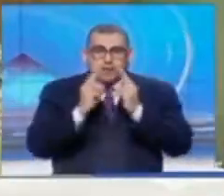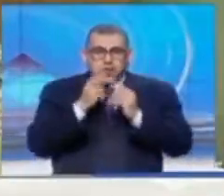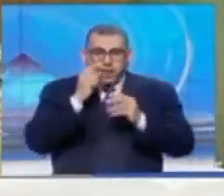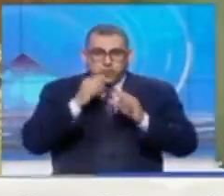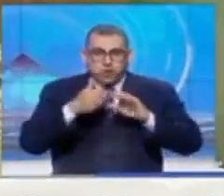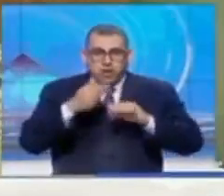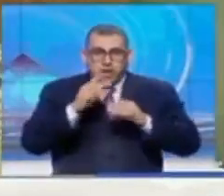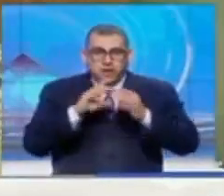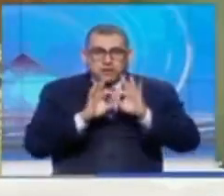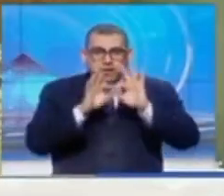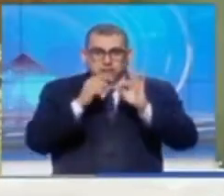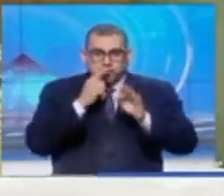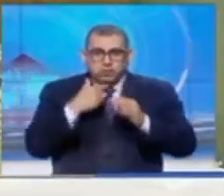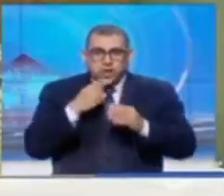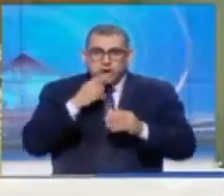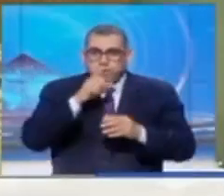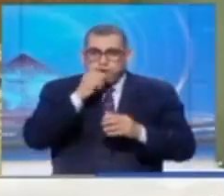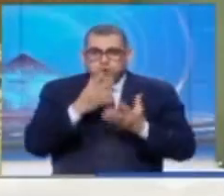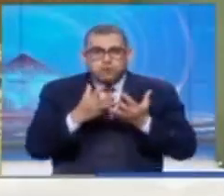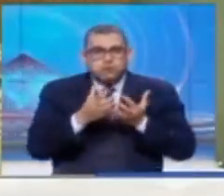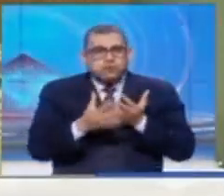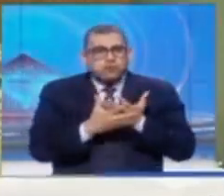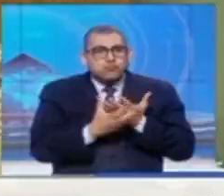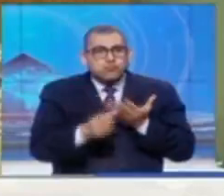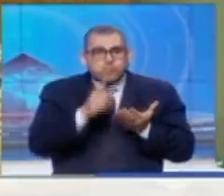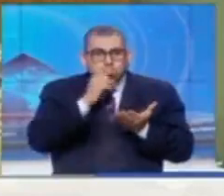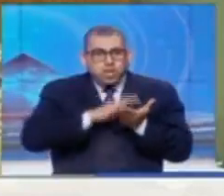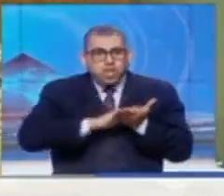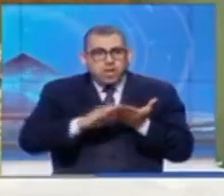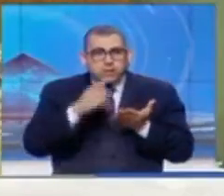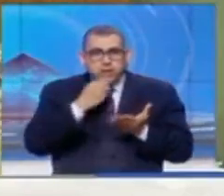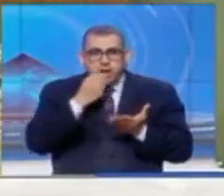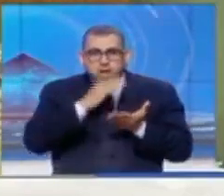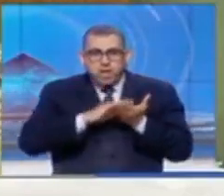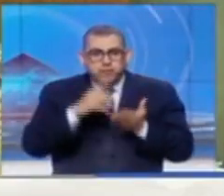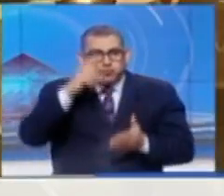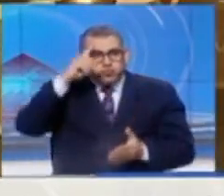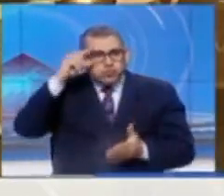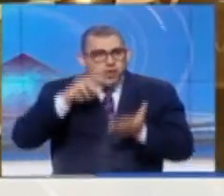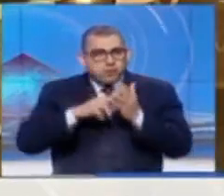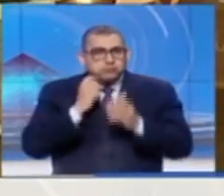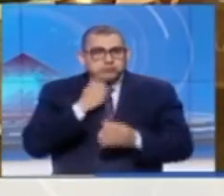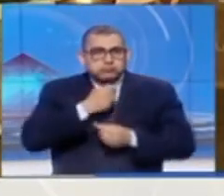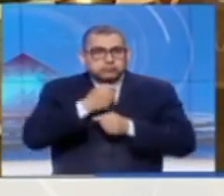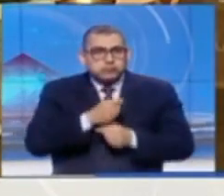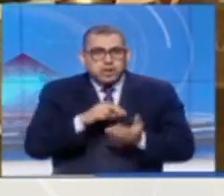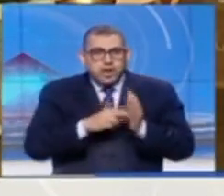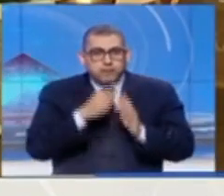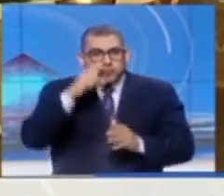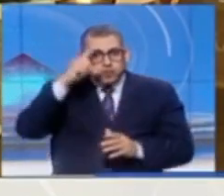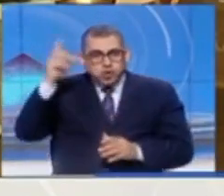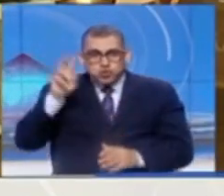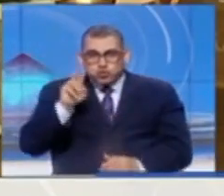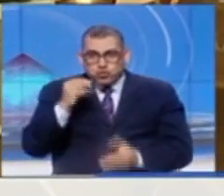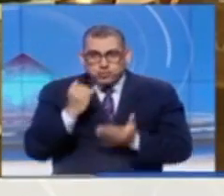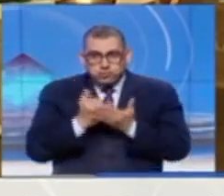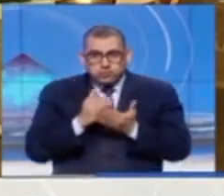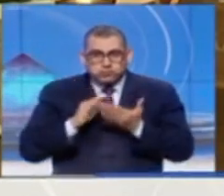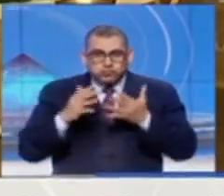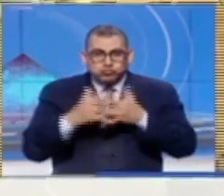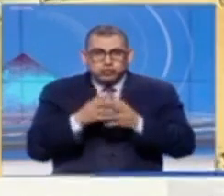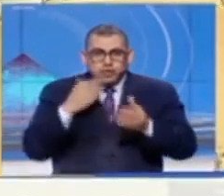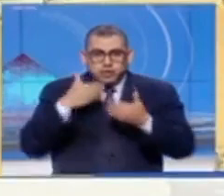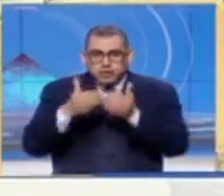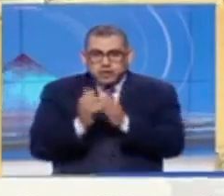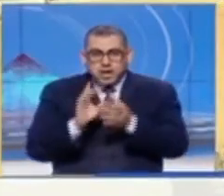الجفاف والأمن الغذائي وتعزيز القدرة على الصمود مع تغير المناخ في الصومال، بمشاركة الأمم المتحدة وعدد من